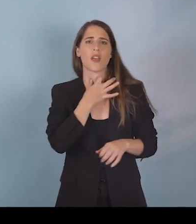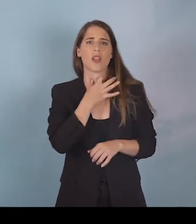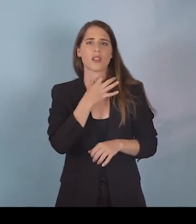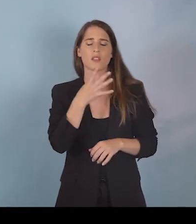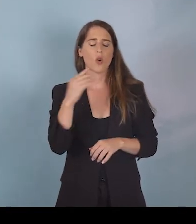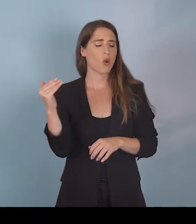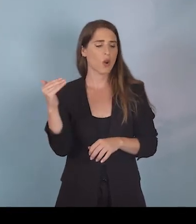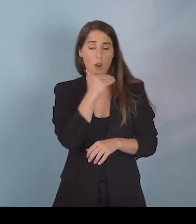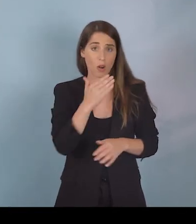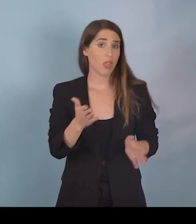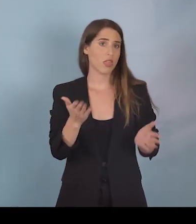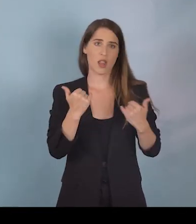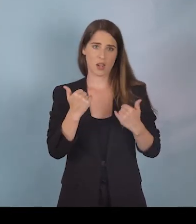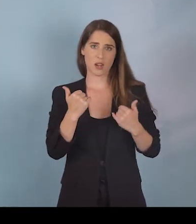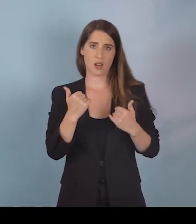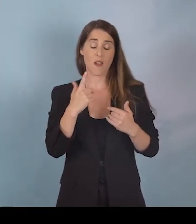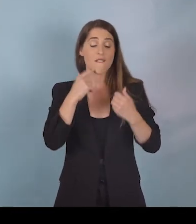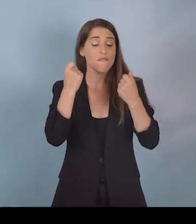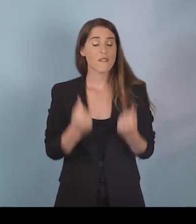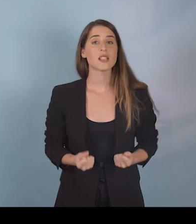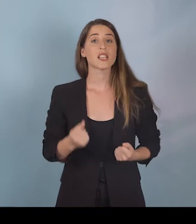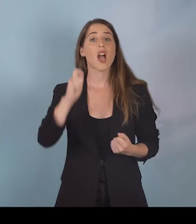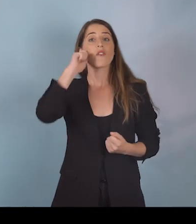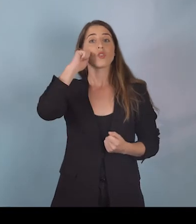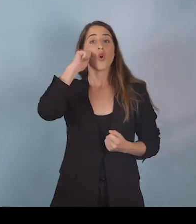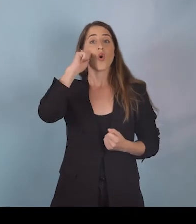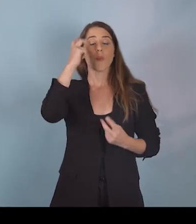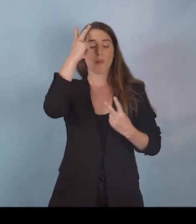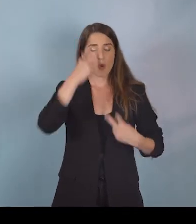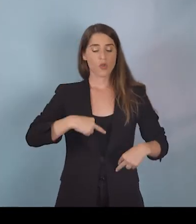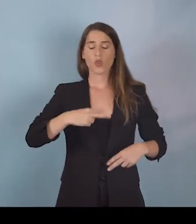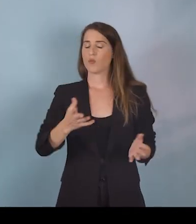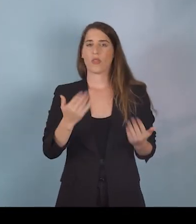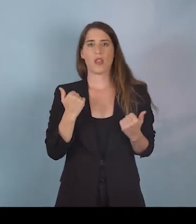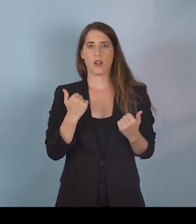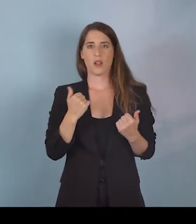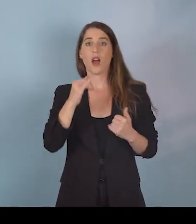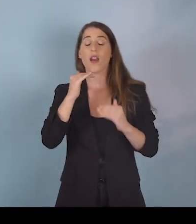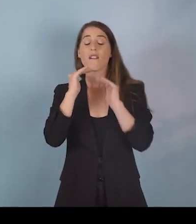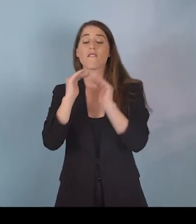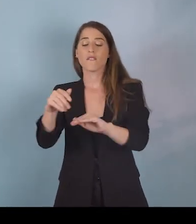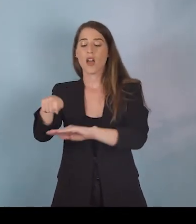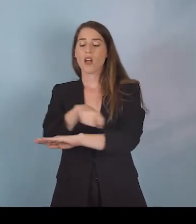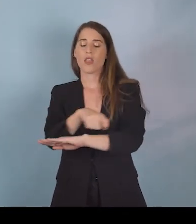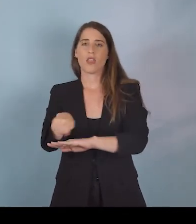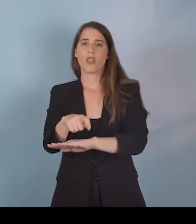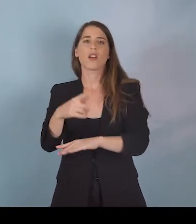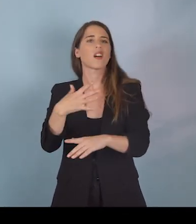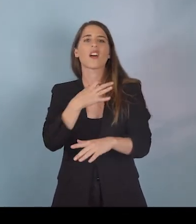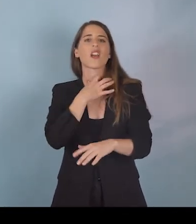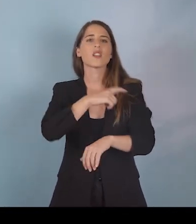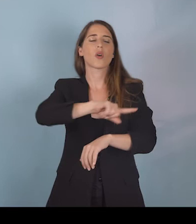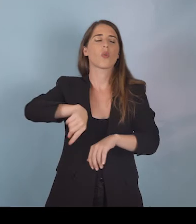2048 του 2015. Και δεν τα πληρεί διότι δεν είναι ούτε γρήγορη, ούτε με βάση τον αυτοπροσδιορισμό,